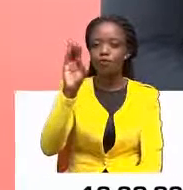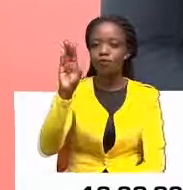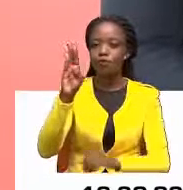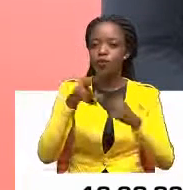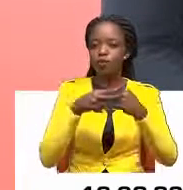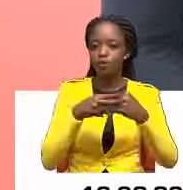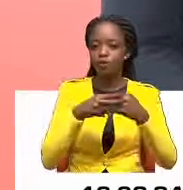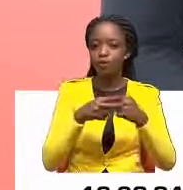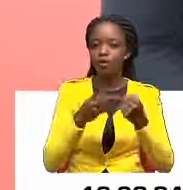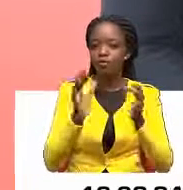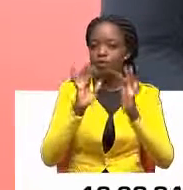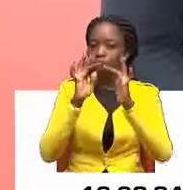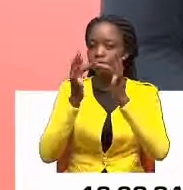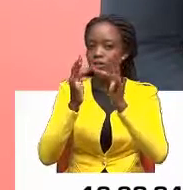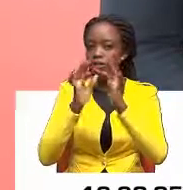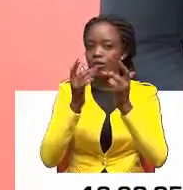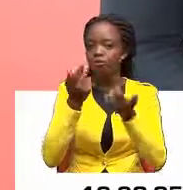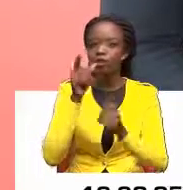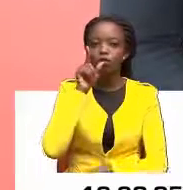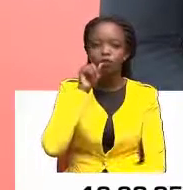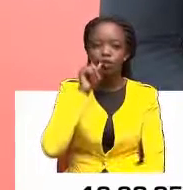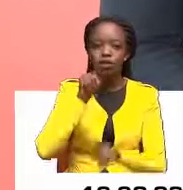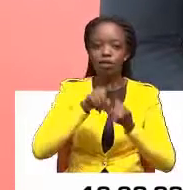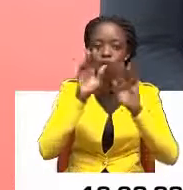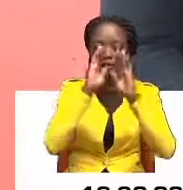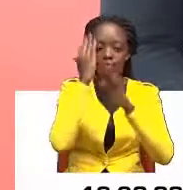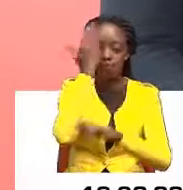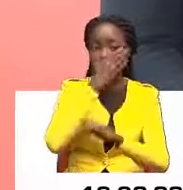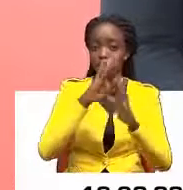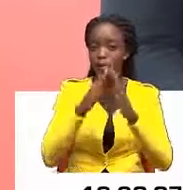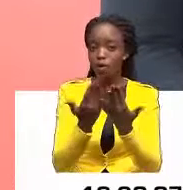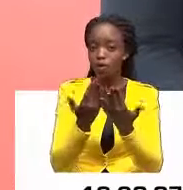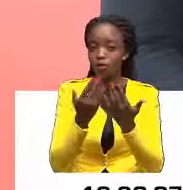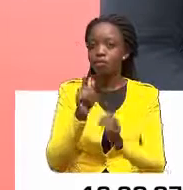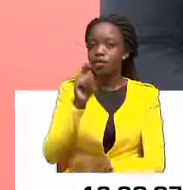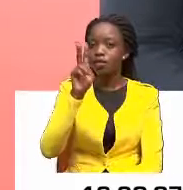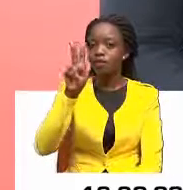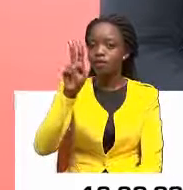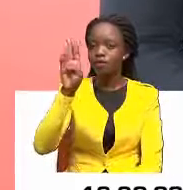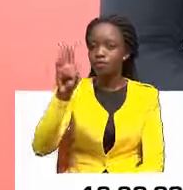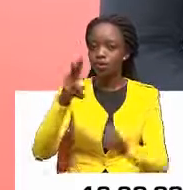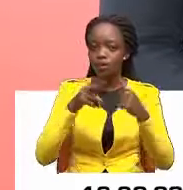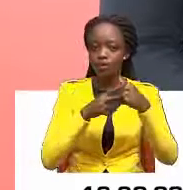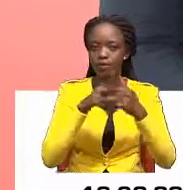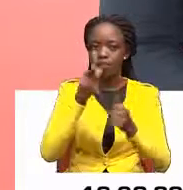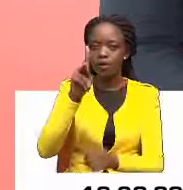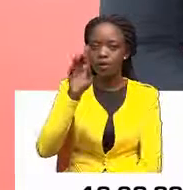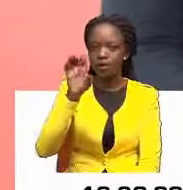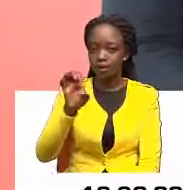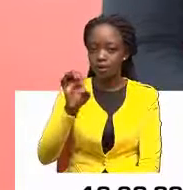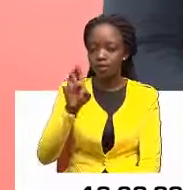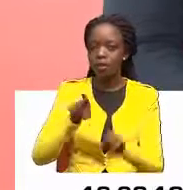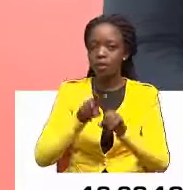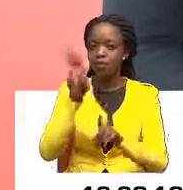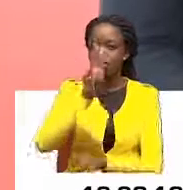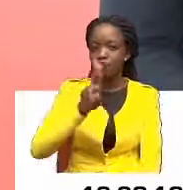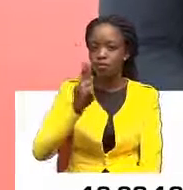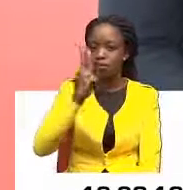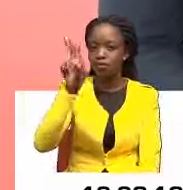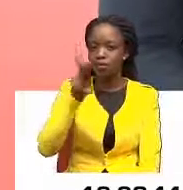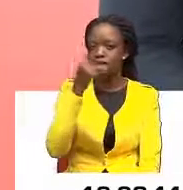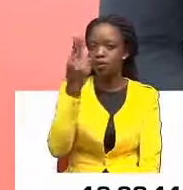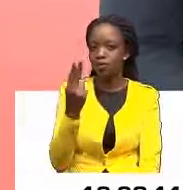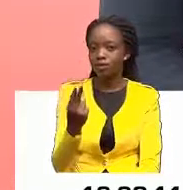220477 katika mitandao yetu ya Twitter na Facebook, utatupata at TV47KE ukitumia hashtag upeo